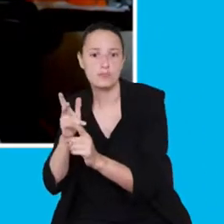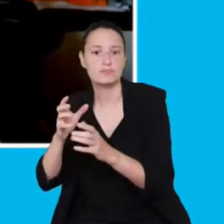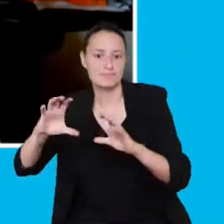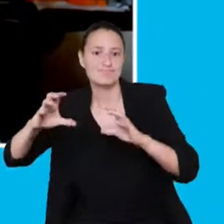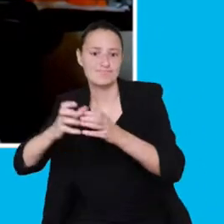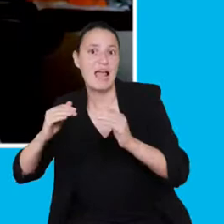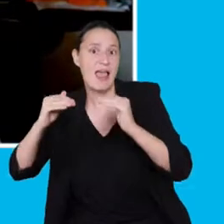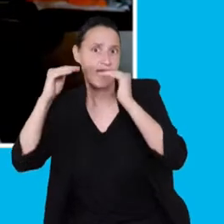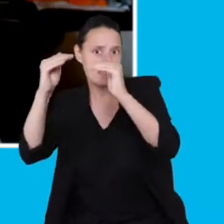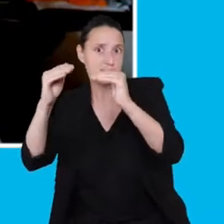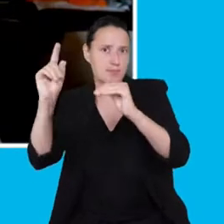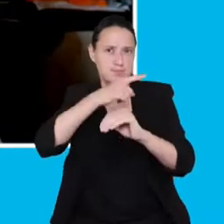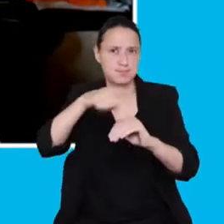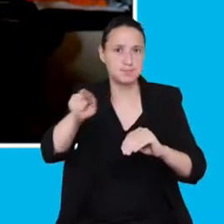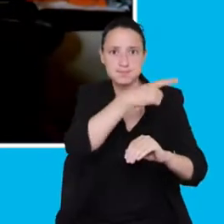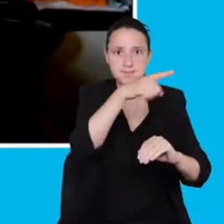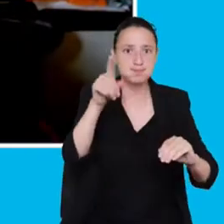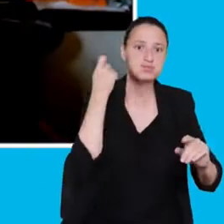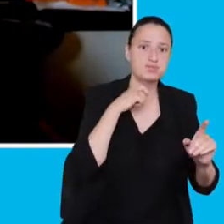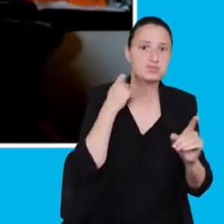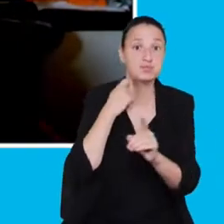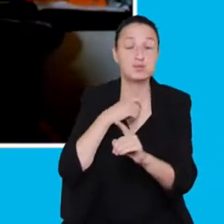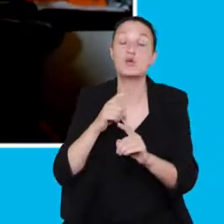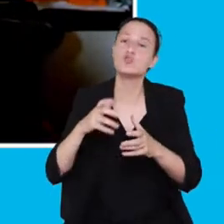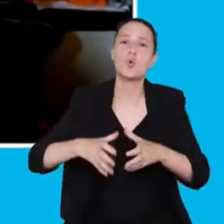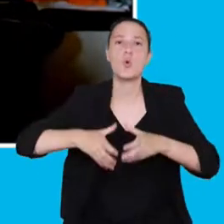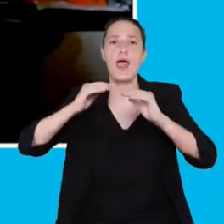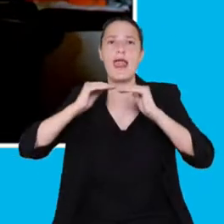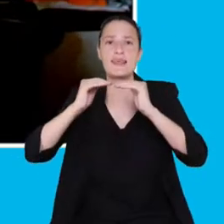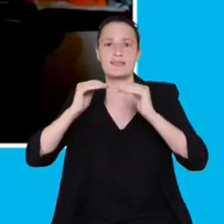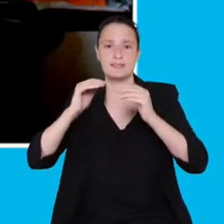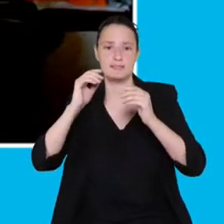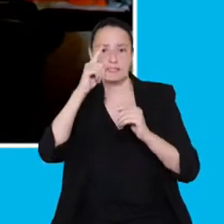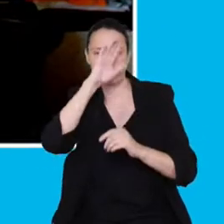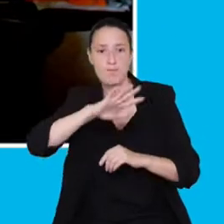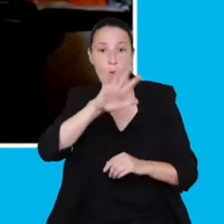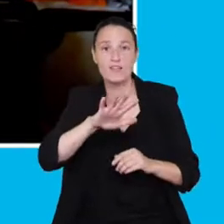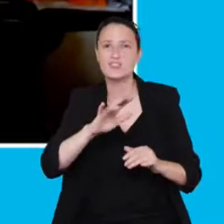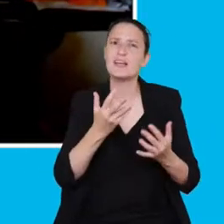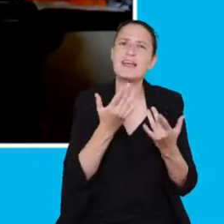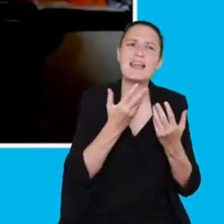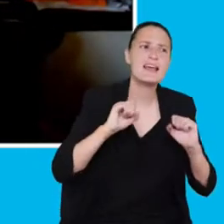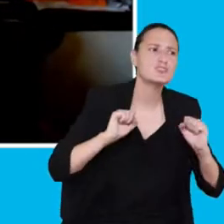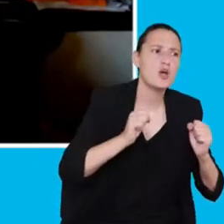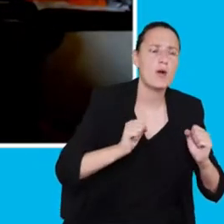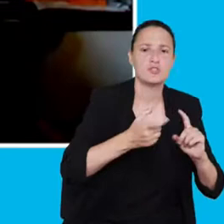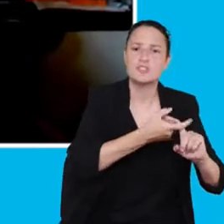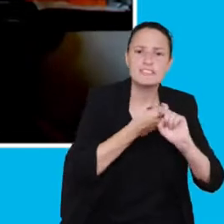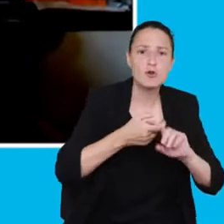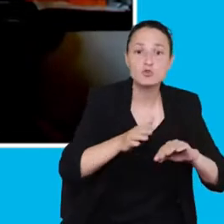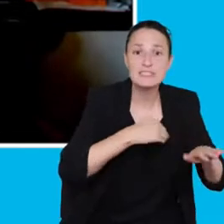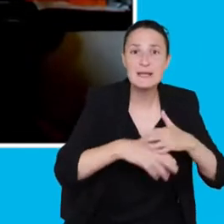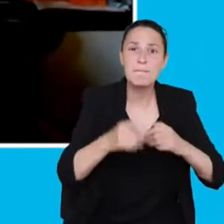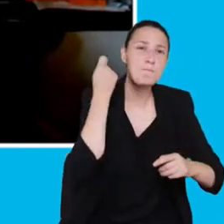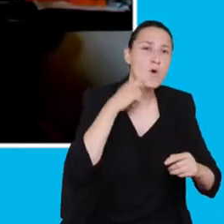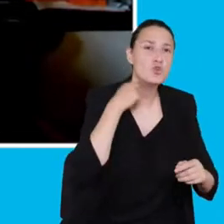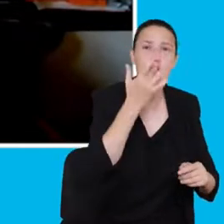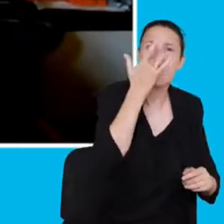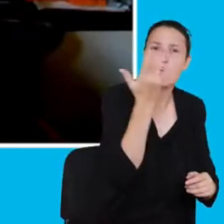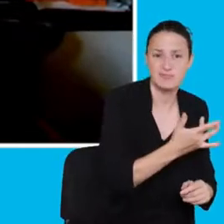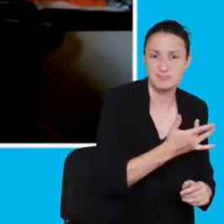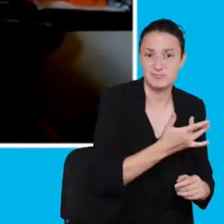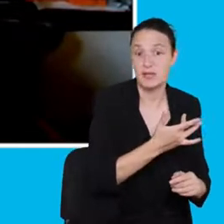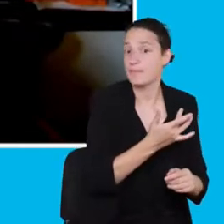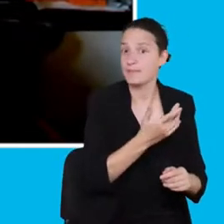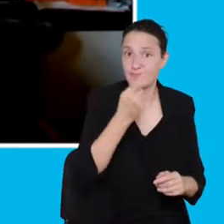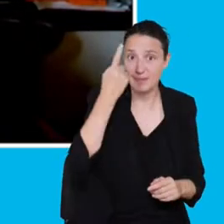próba eksterminacji tych elit społecznych. Iluż działaczy związków zawodowych zamordowali Sowieci. O tym